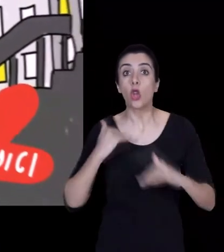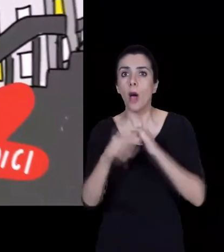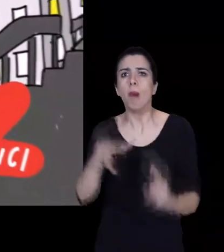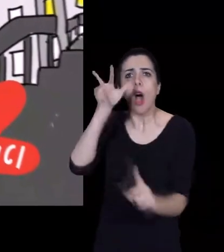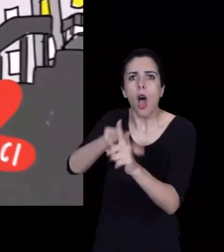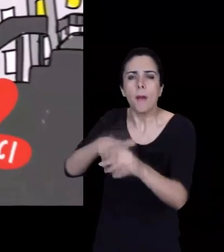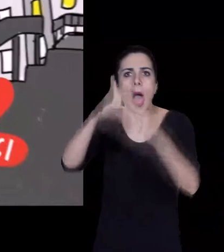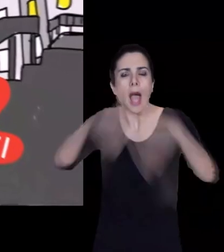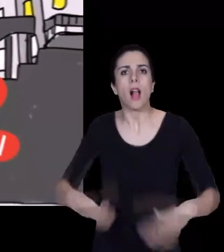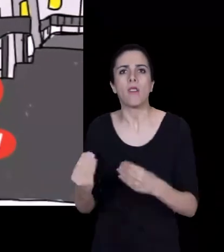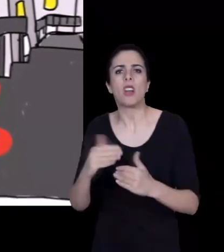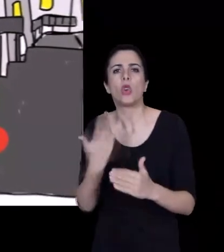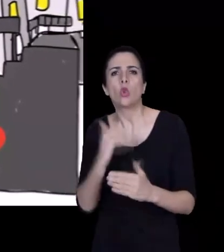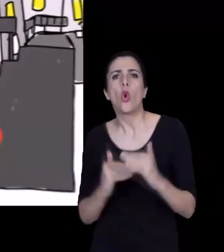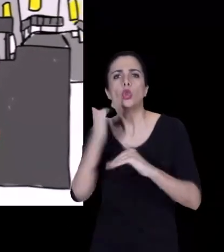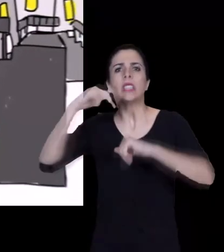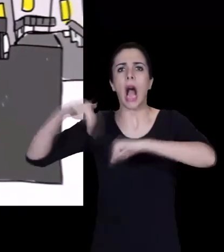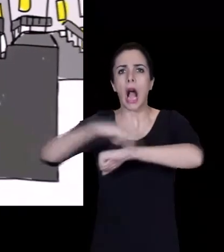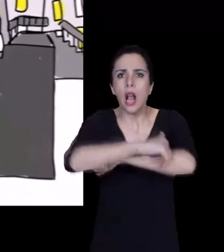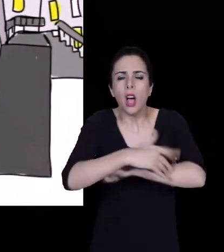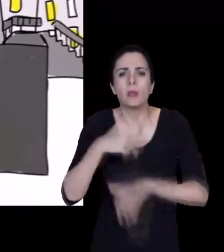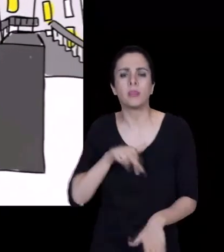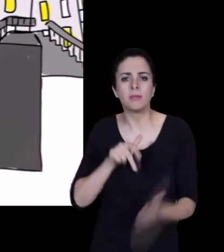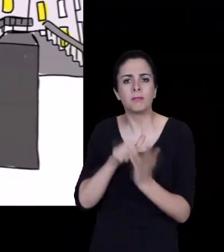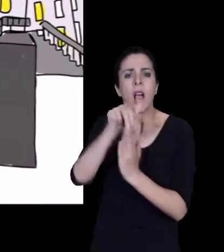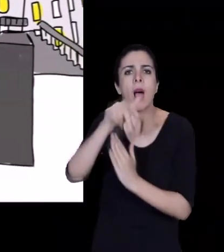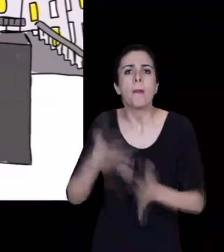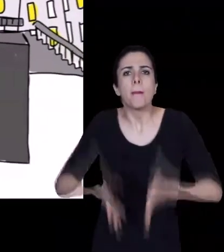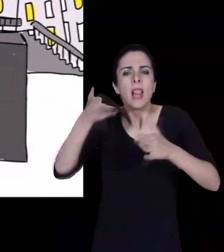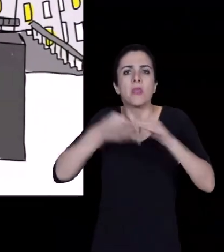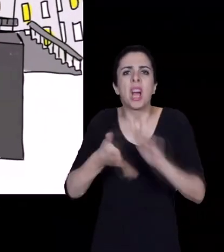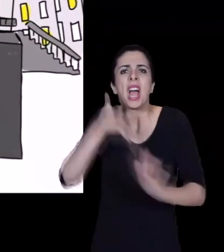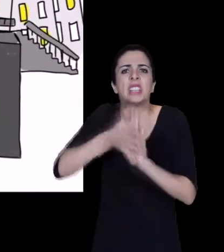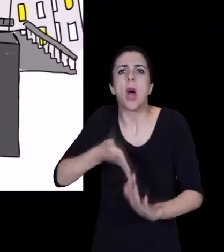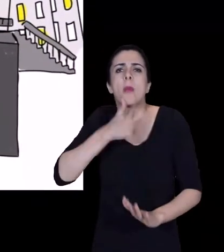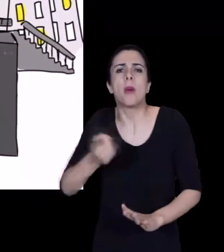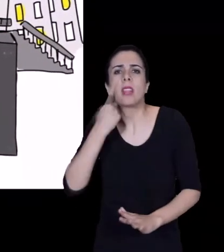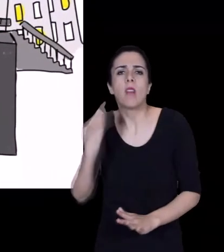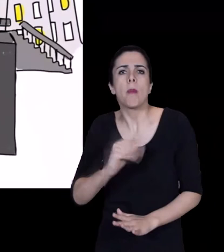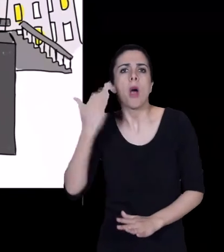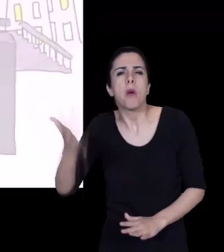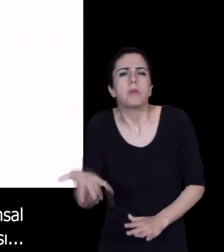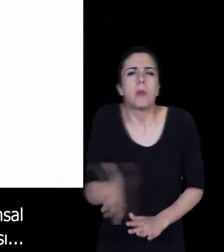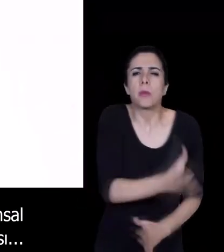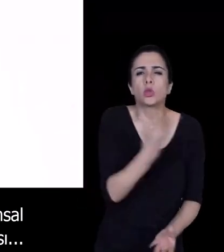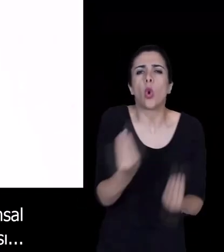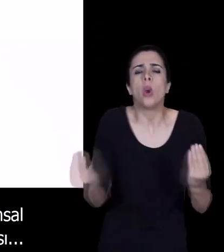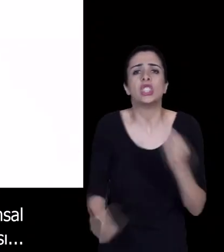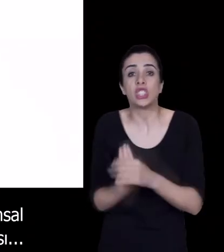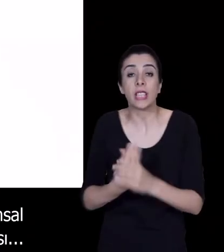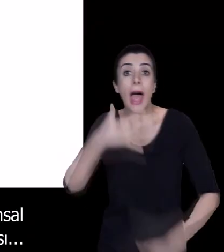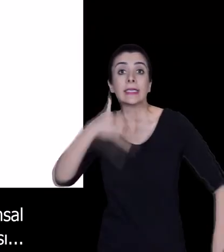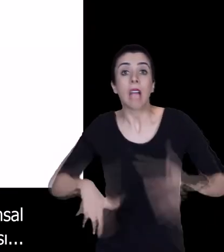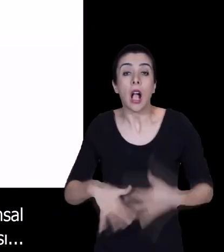katılımı engellendi. Yüksek kaldırımlar, rampasız bina girişleri, işaretleri bilmeyen devlet memurları ve dahası.